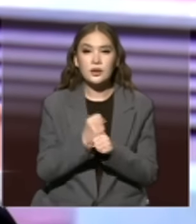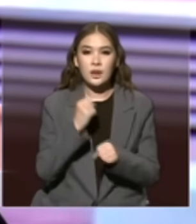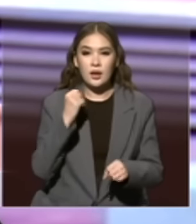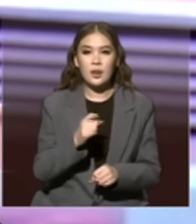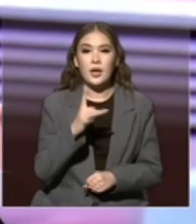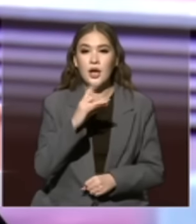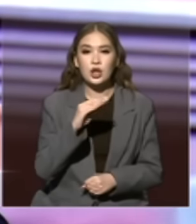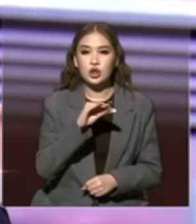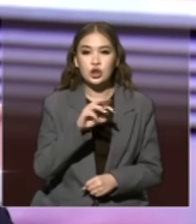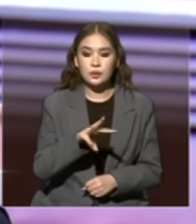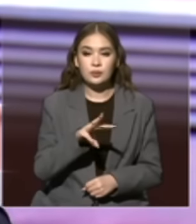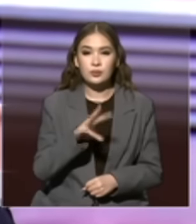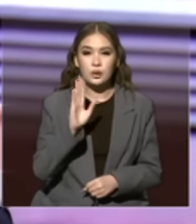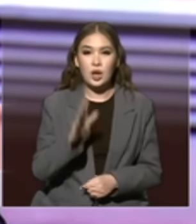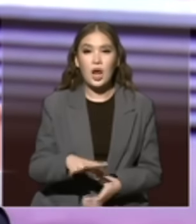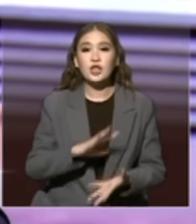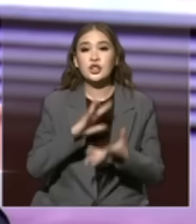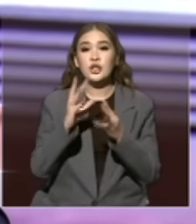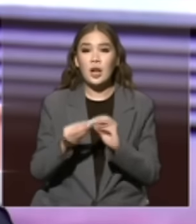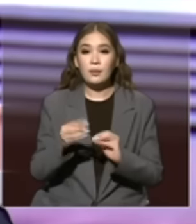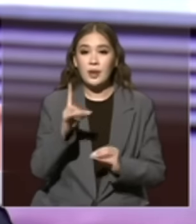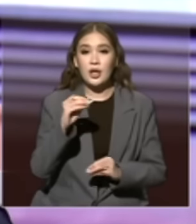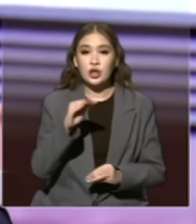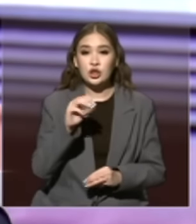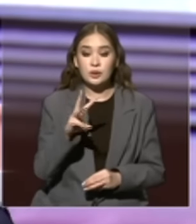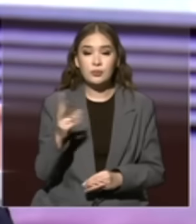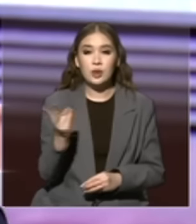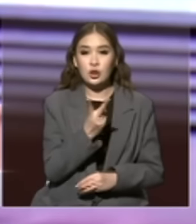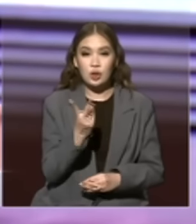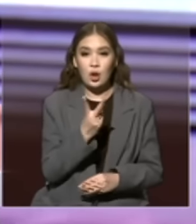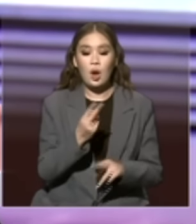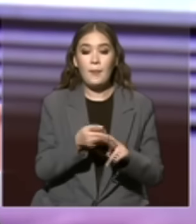болады. Қатаң режим мен жалпы режимнің айырмашылығы